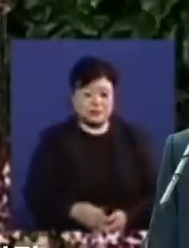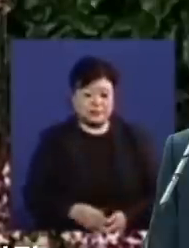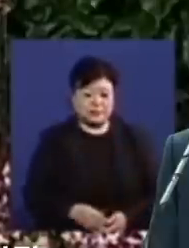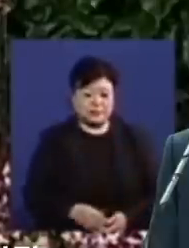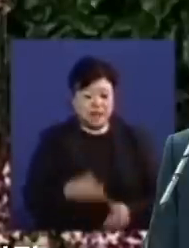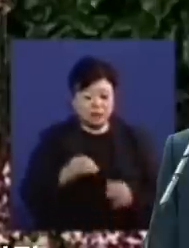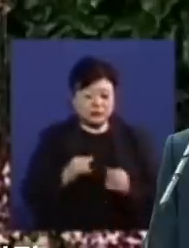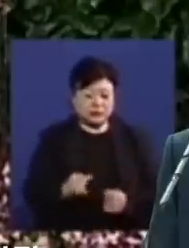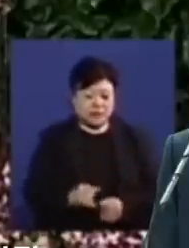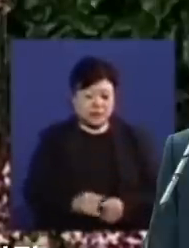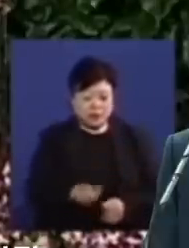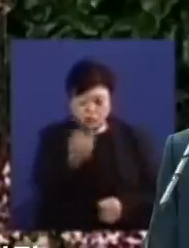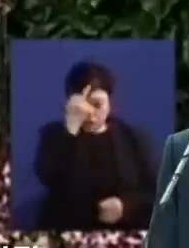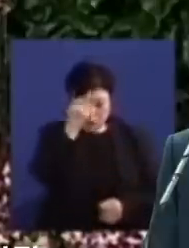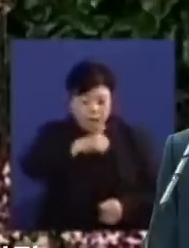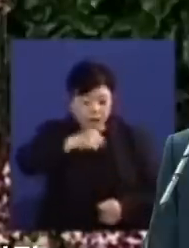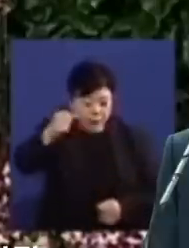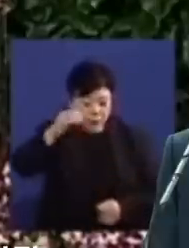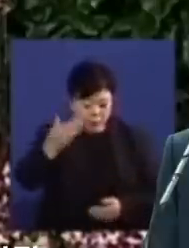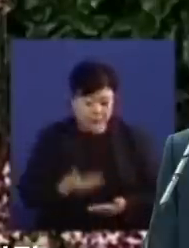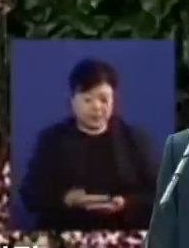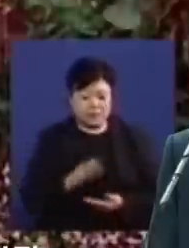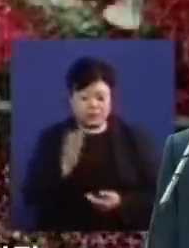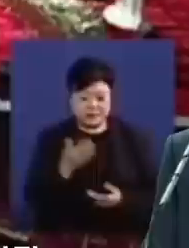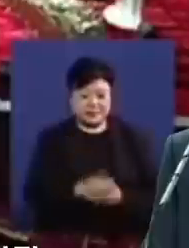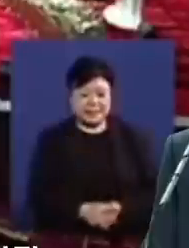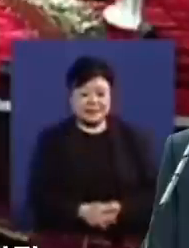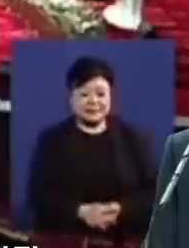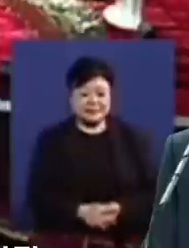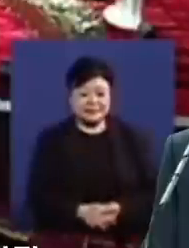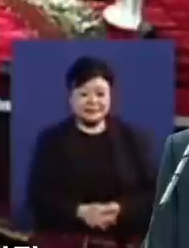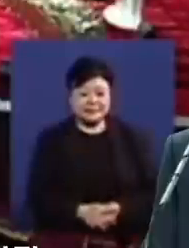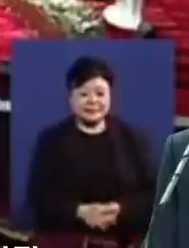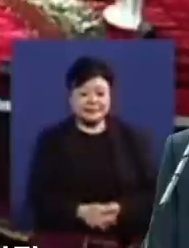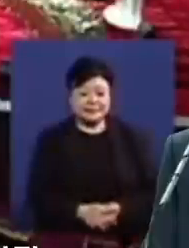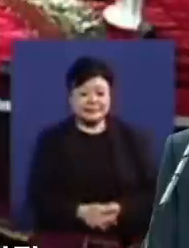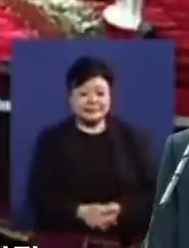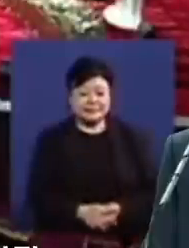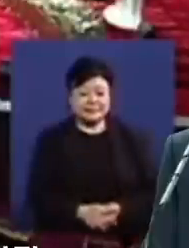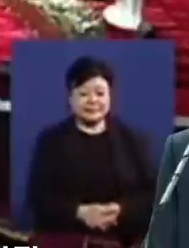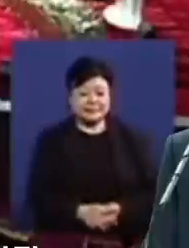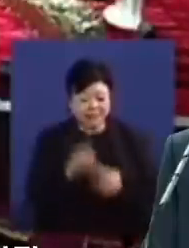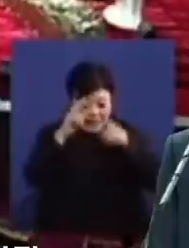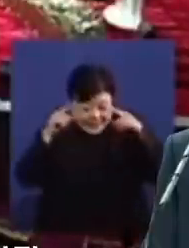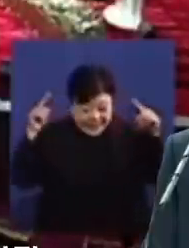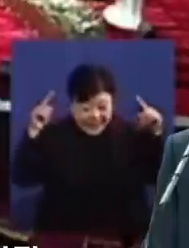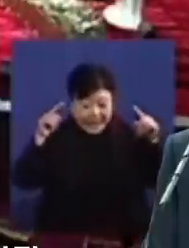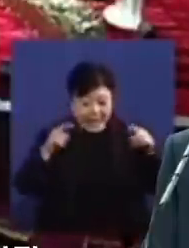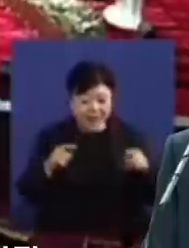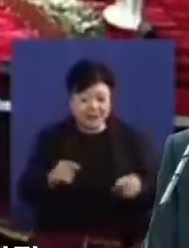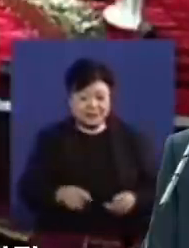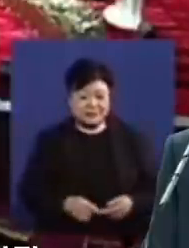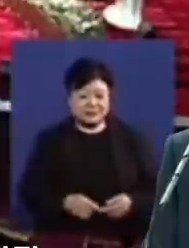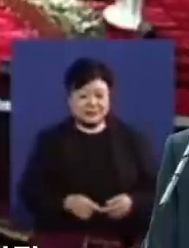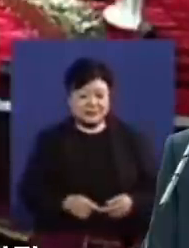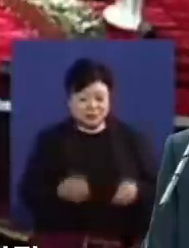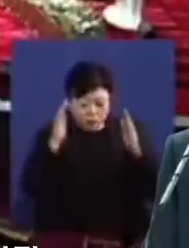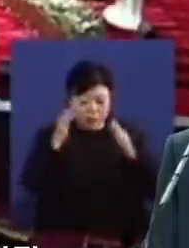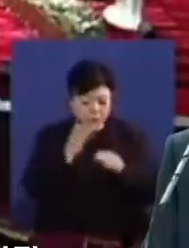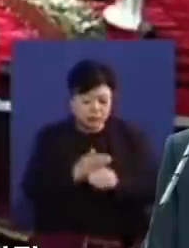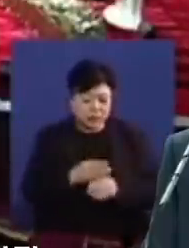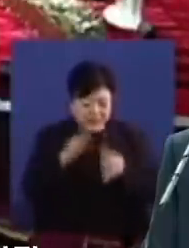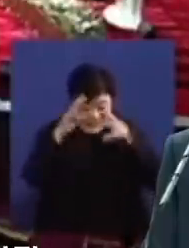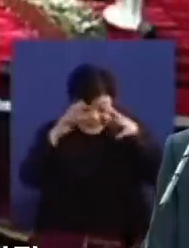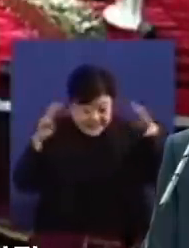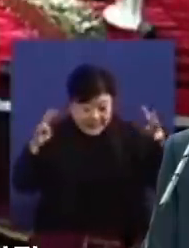한국인으로서 최승찬 씨가 장학금을 받게 된 것입니다. 그는 대학교 재학 중에 4학년 동안 전액